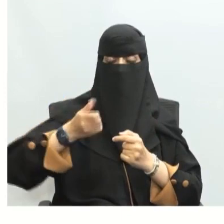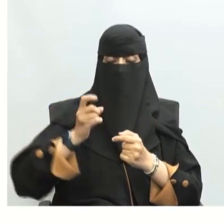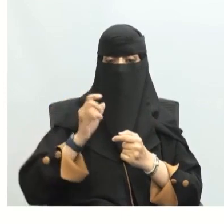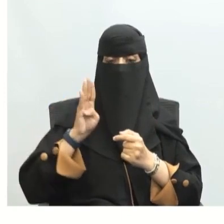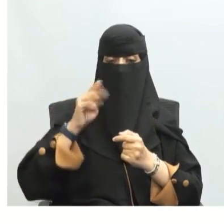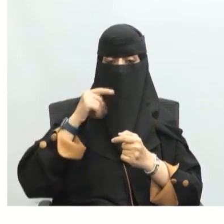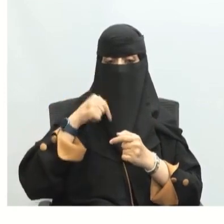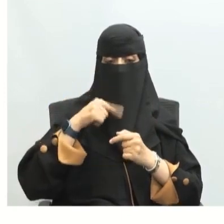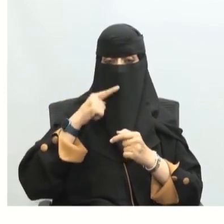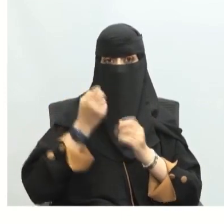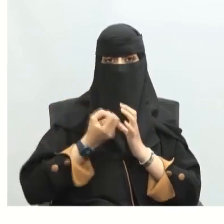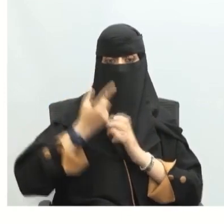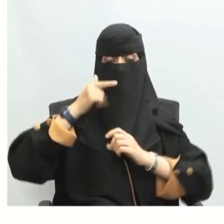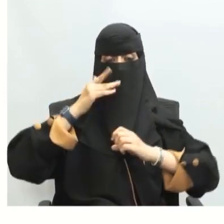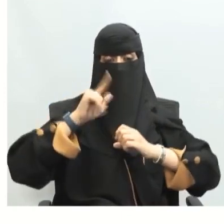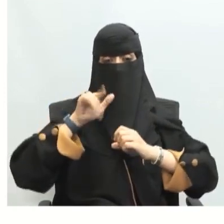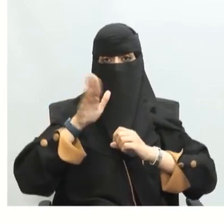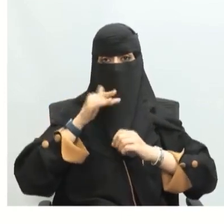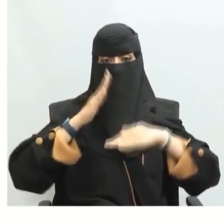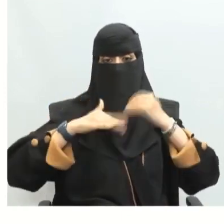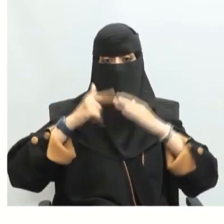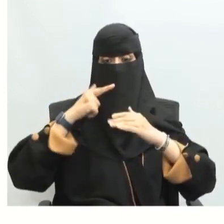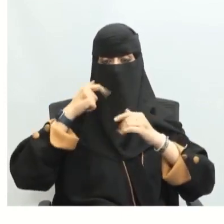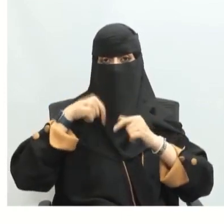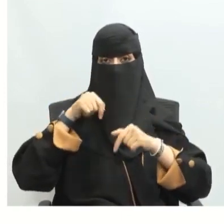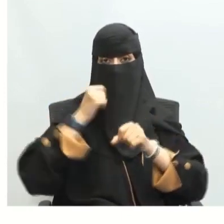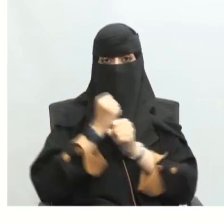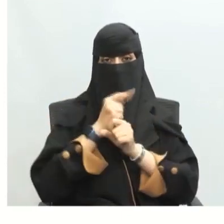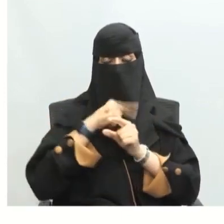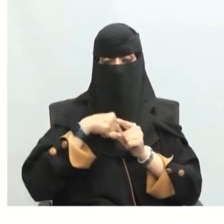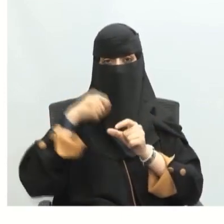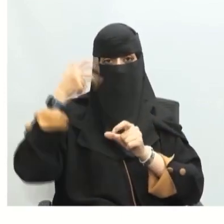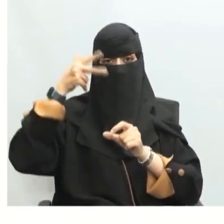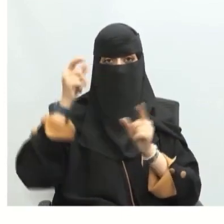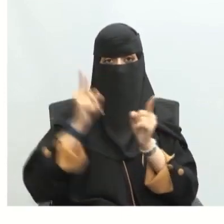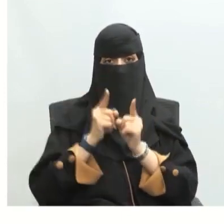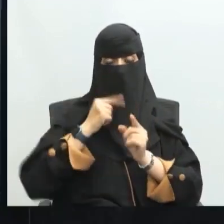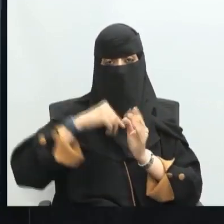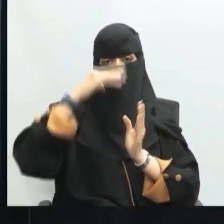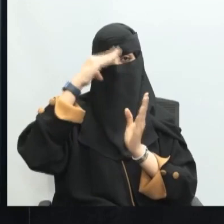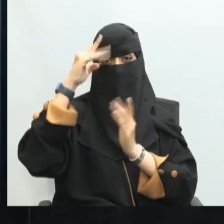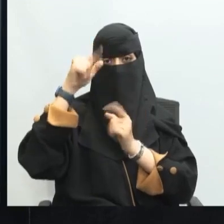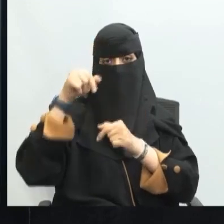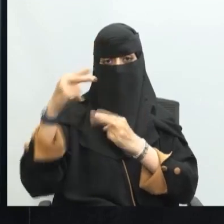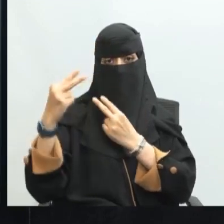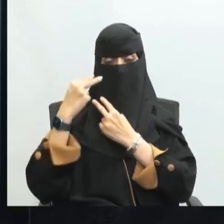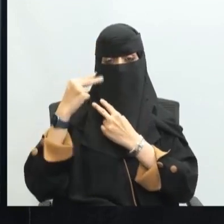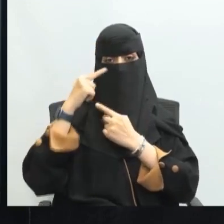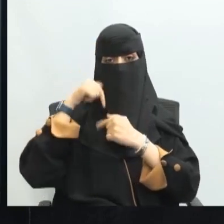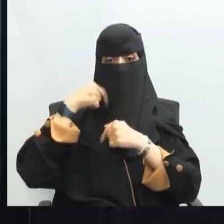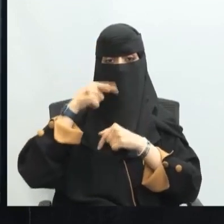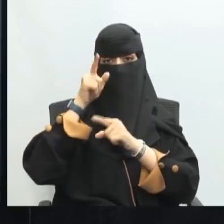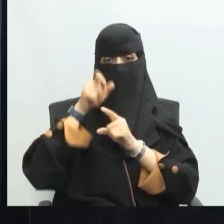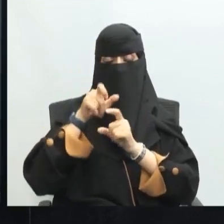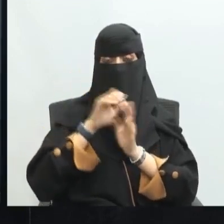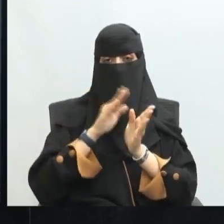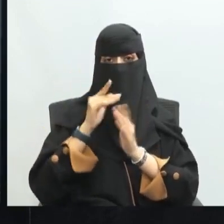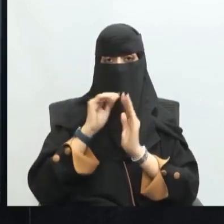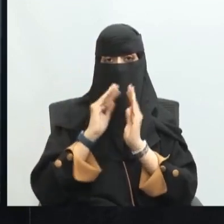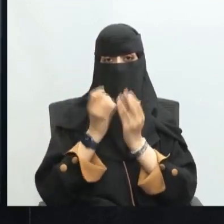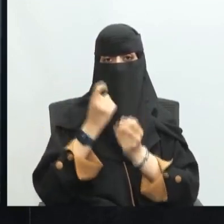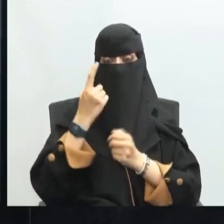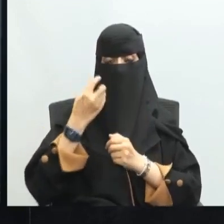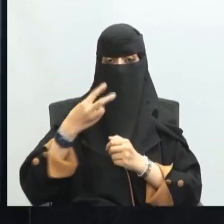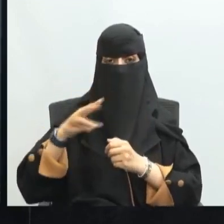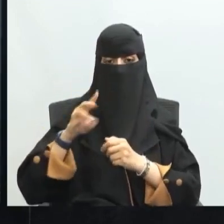الاعمال الفنيه والافلام القصيره واشكركم في نهايه درسنا ابنائي وبناتي طلاب وطالبات الصف